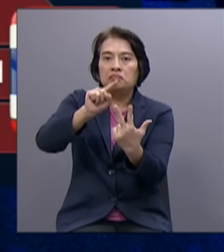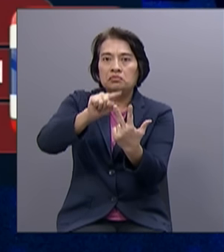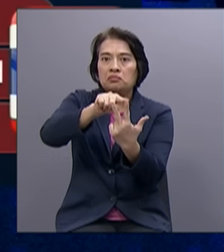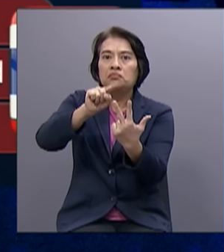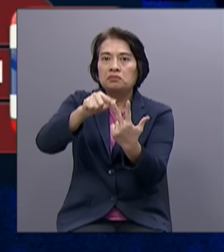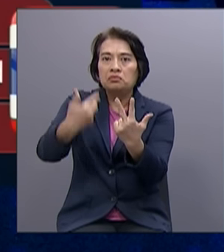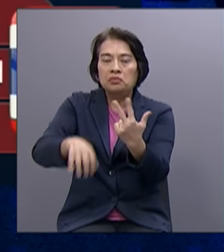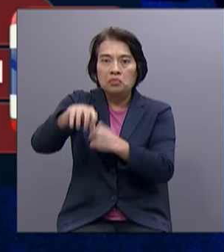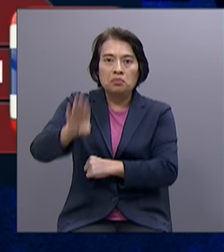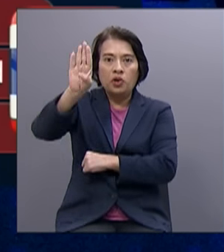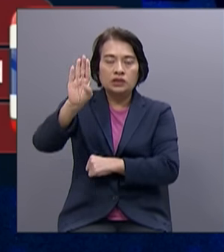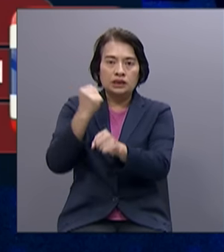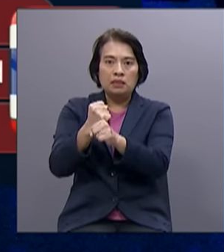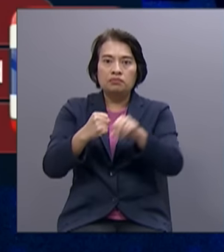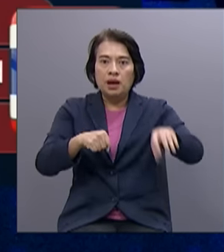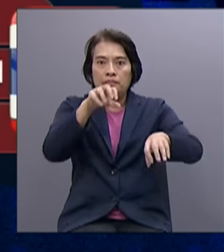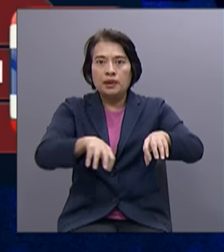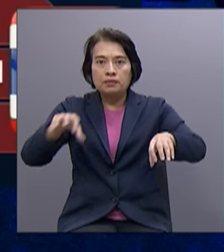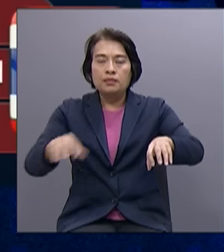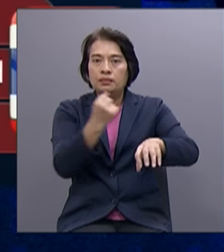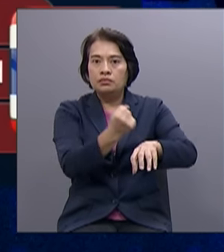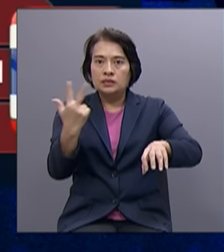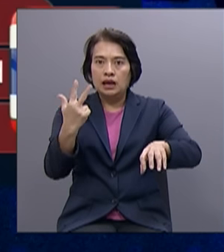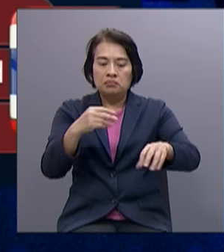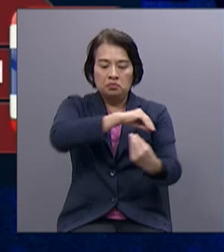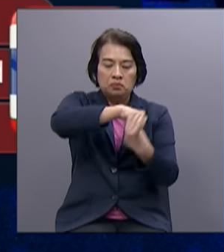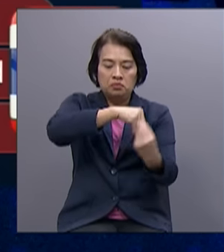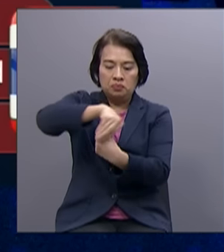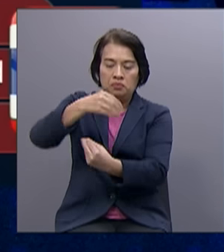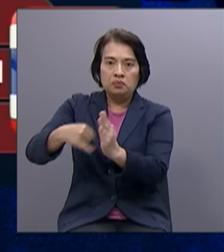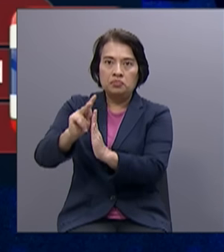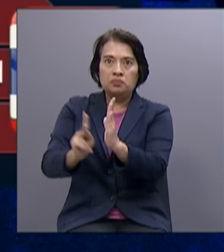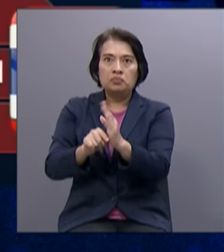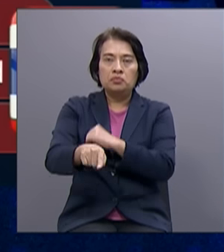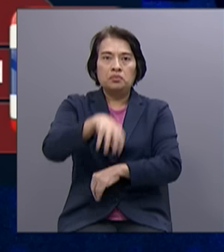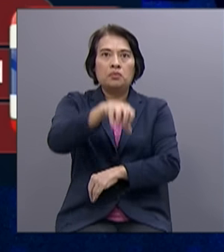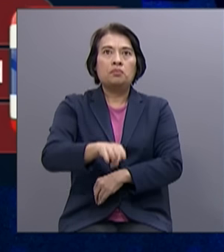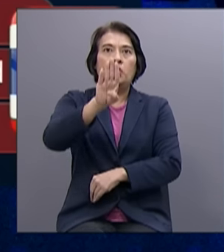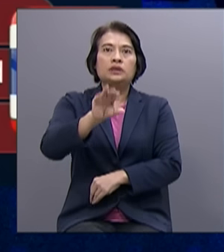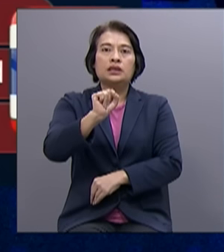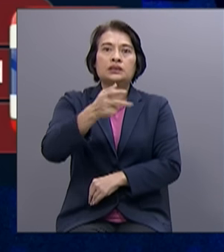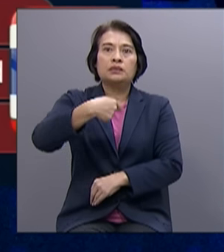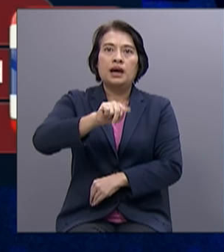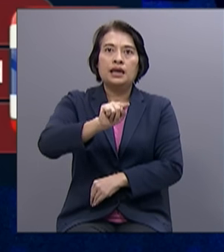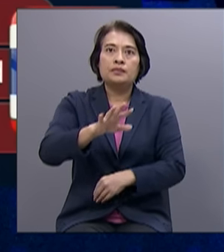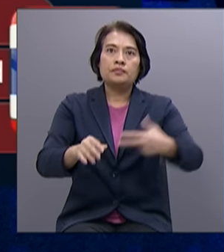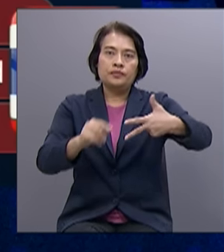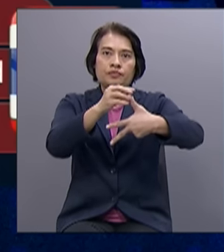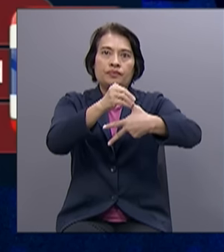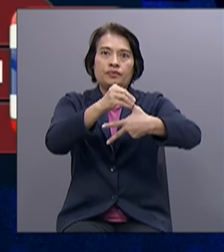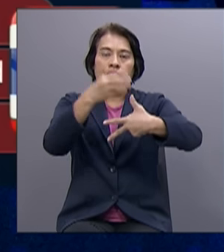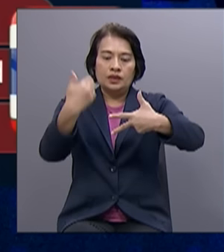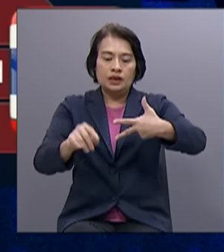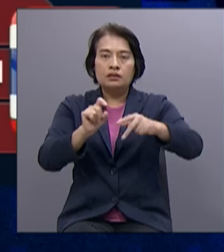ตั้งบริษัทขึ้นมา 3แห่งเพื่อใช้เป็นช่องทางในการฟอกเงินได้แก่บริษัท Spicy coeCompany Limited Tulip B